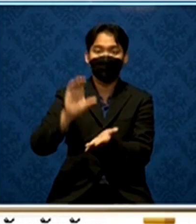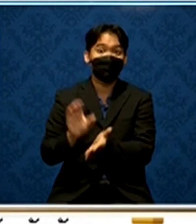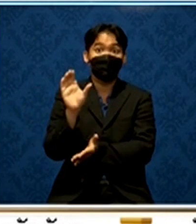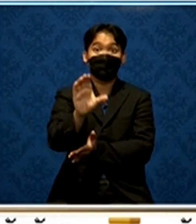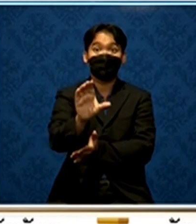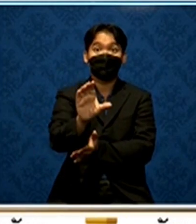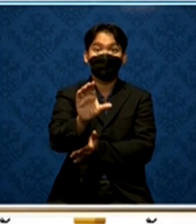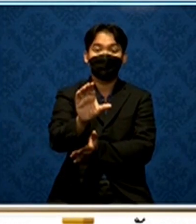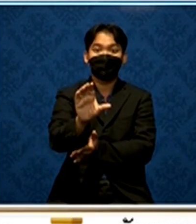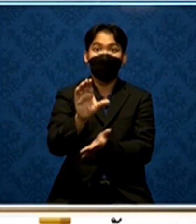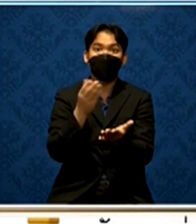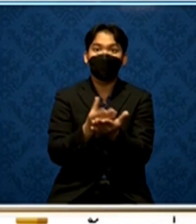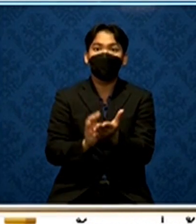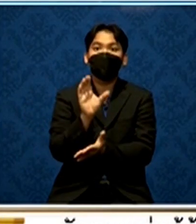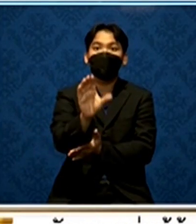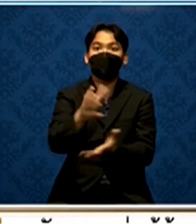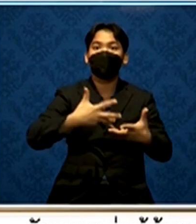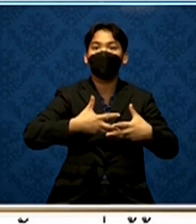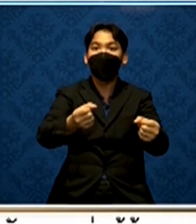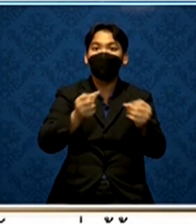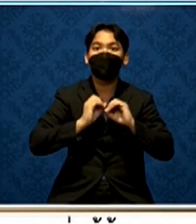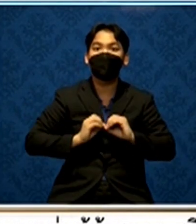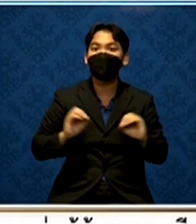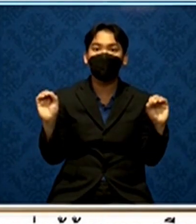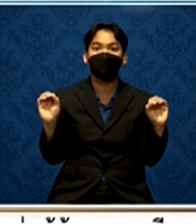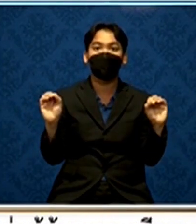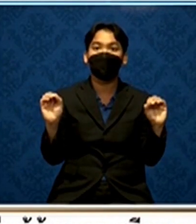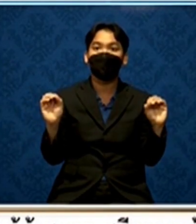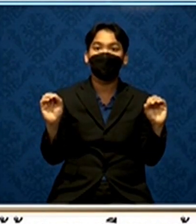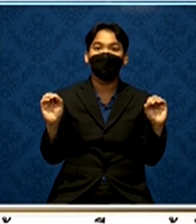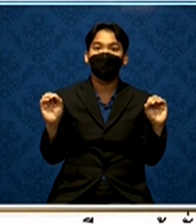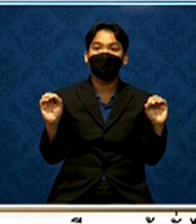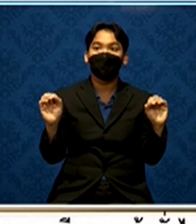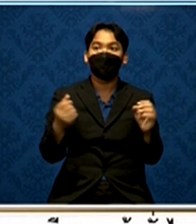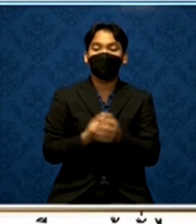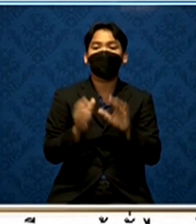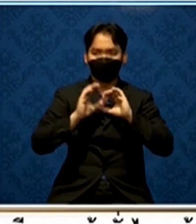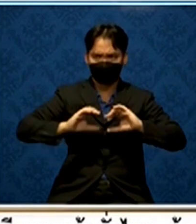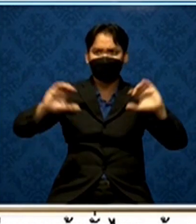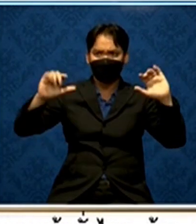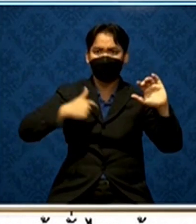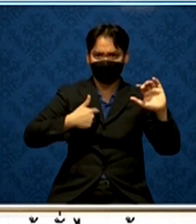ไม่ได้รับวันนี้ฝากทางรัฐบาลไปพิจารณาเรื่องงบประมาณตัวนี้ใหม่ด้วยนะครับ